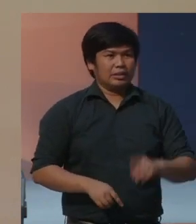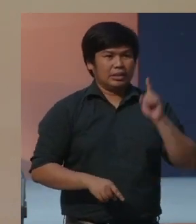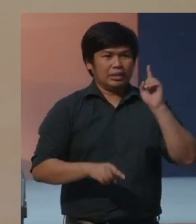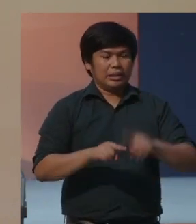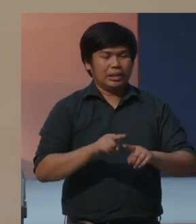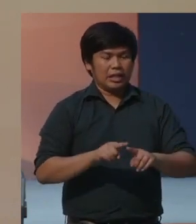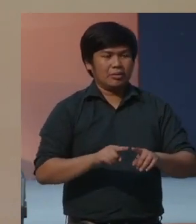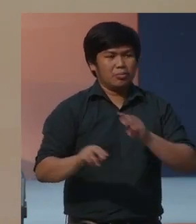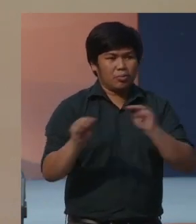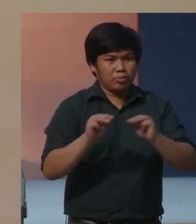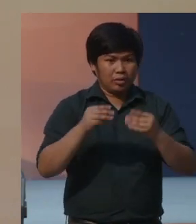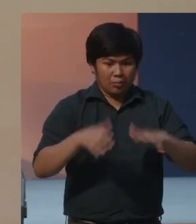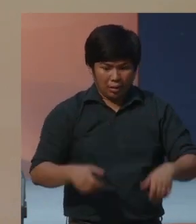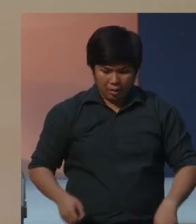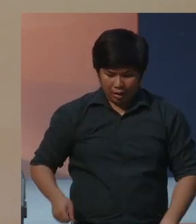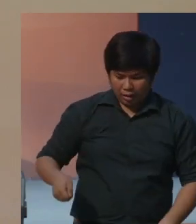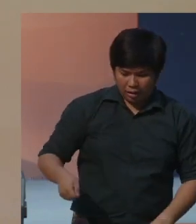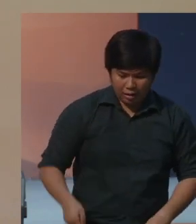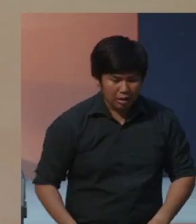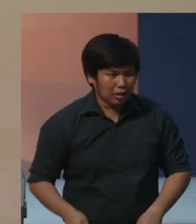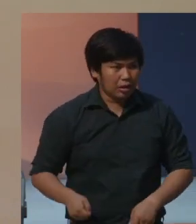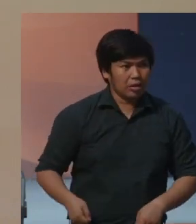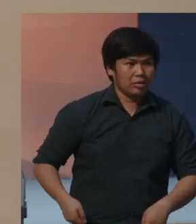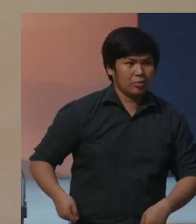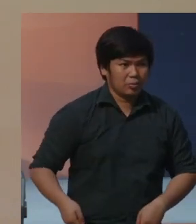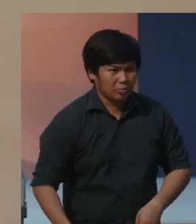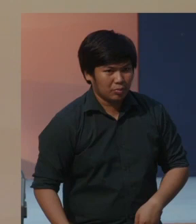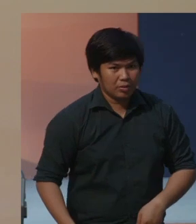lang cane. Ba sa susunod, wala nang cane.